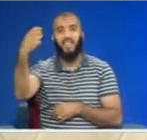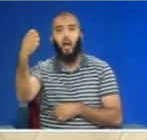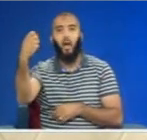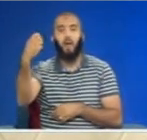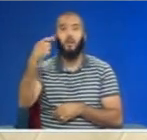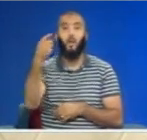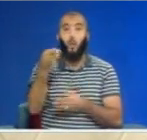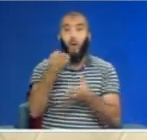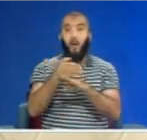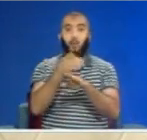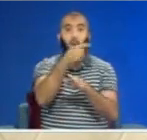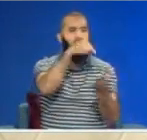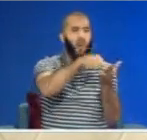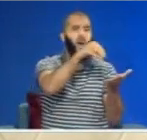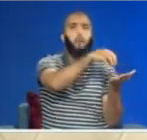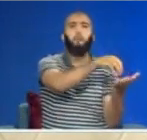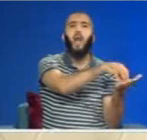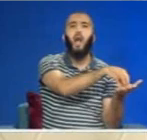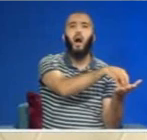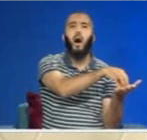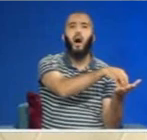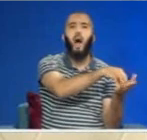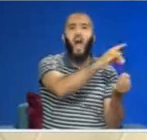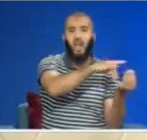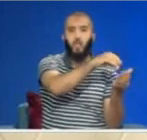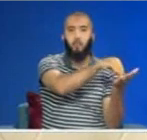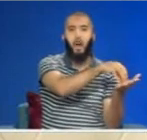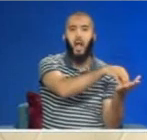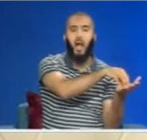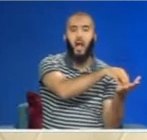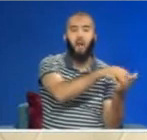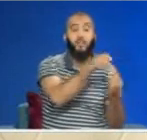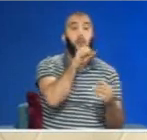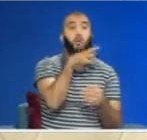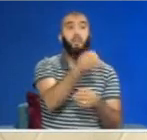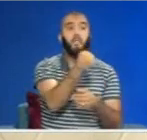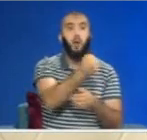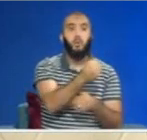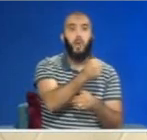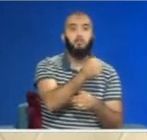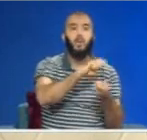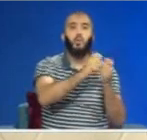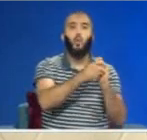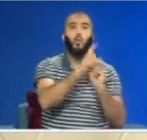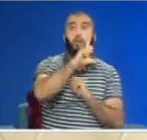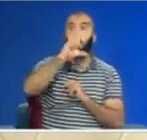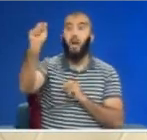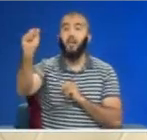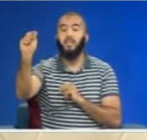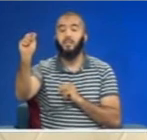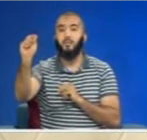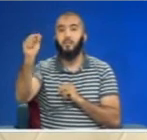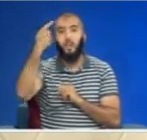دار الإيمان، ثم هو تأسيس للدولة تحت قيادة النبي صلى الله عليه وسلم،